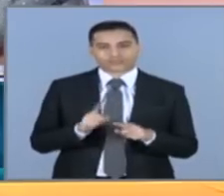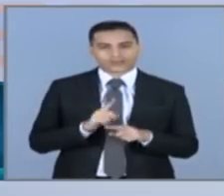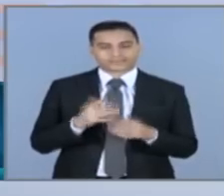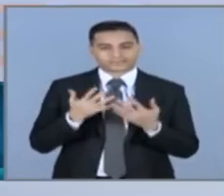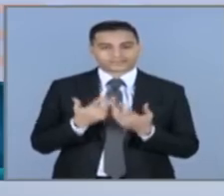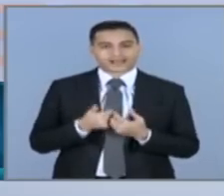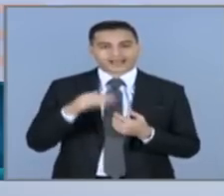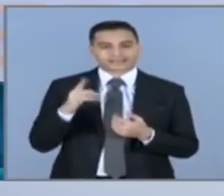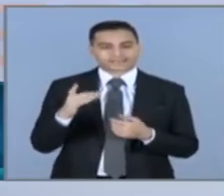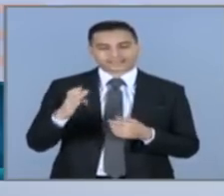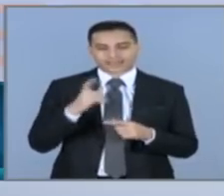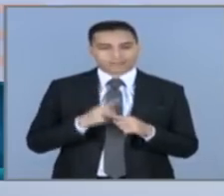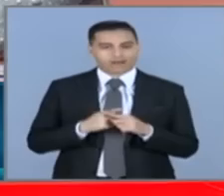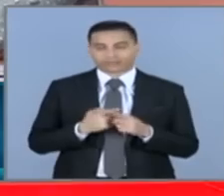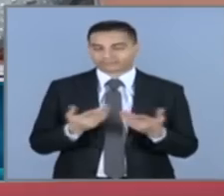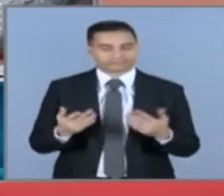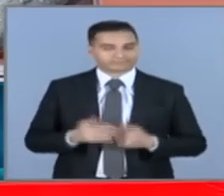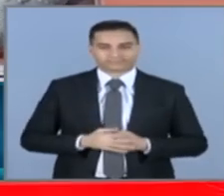آسر إجابة خاطئة.